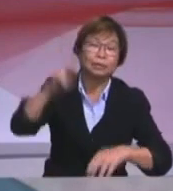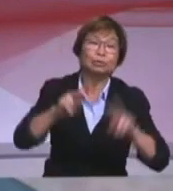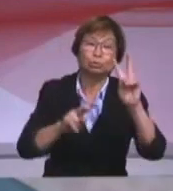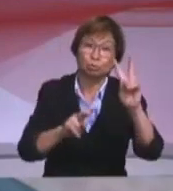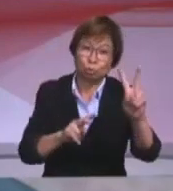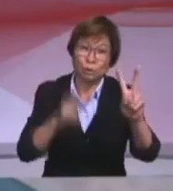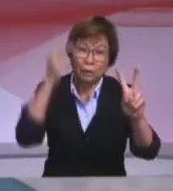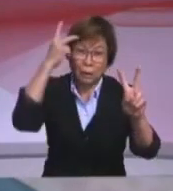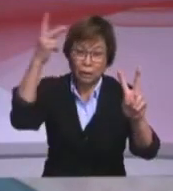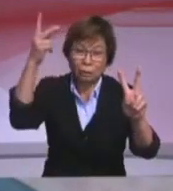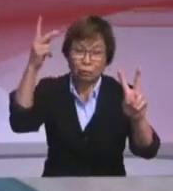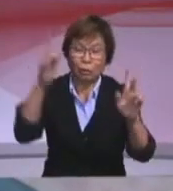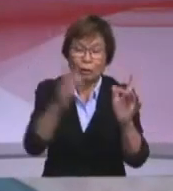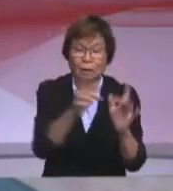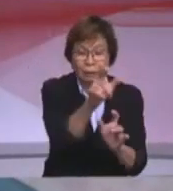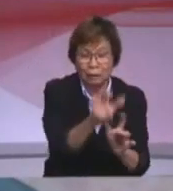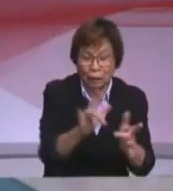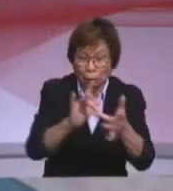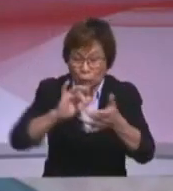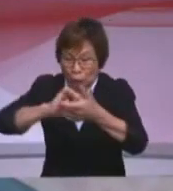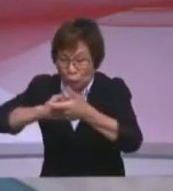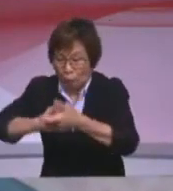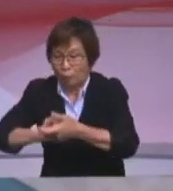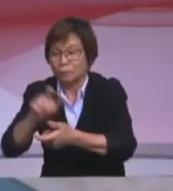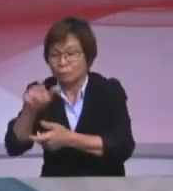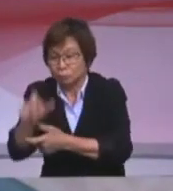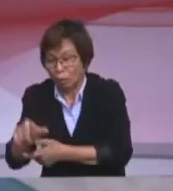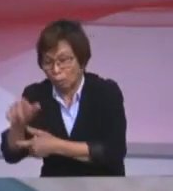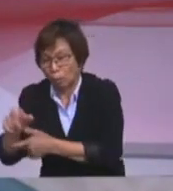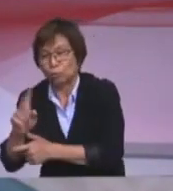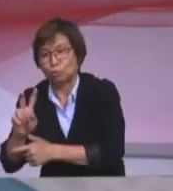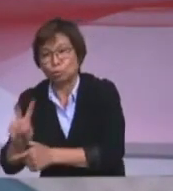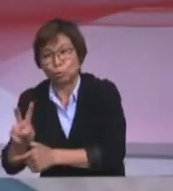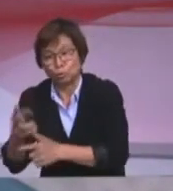kes daripada saringan kontak rapat kes positif COVID-19 telah